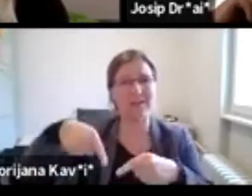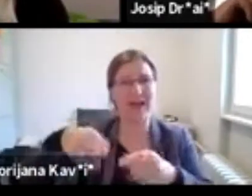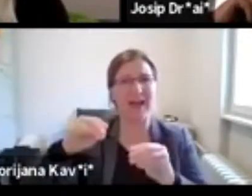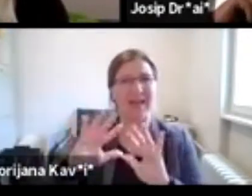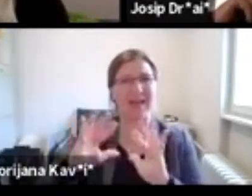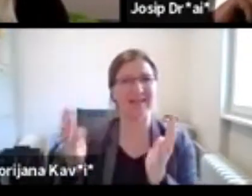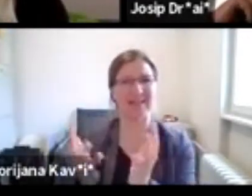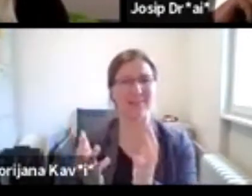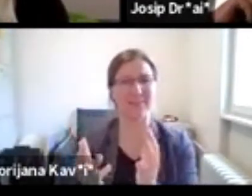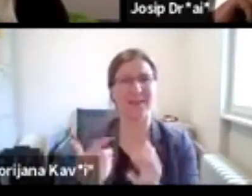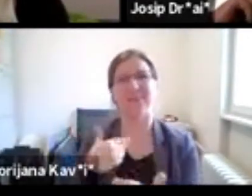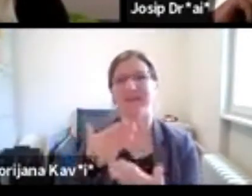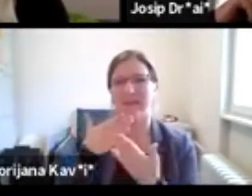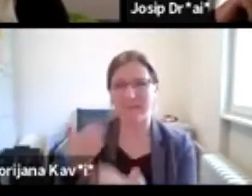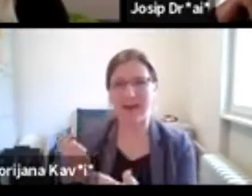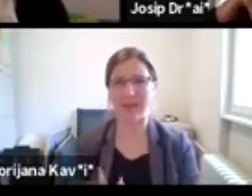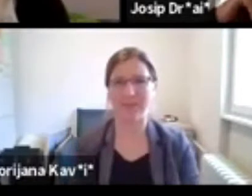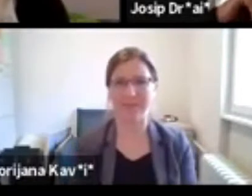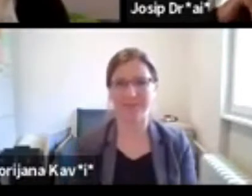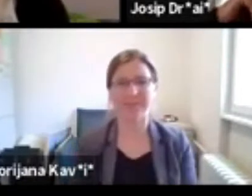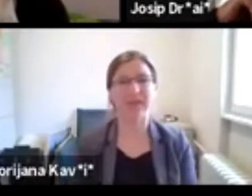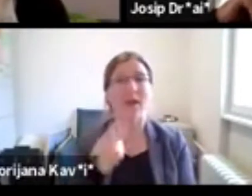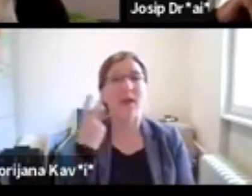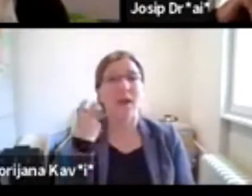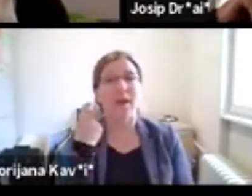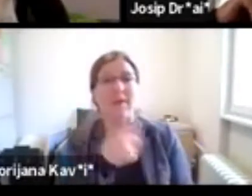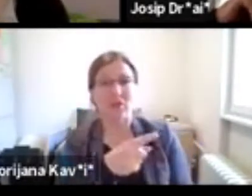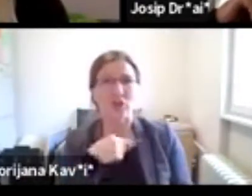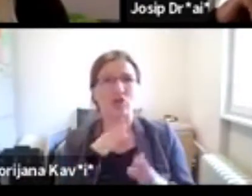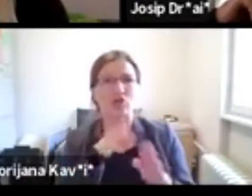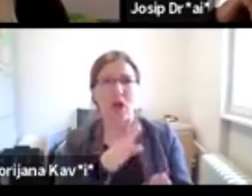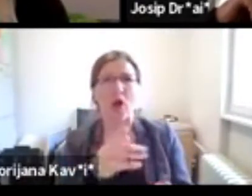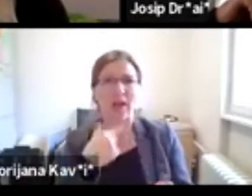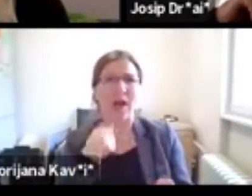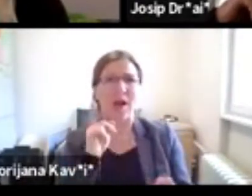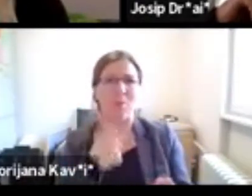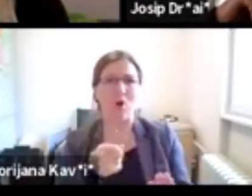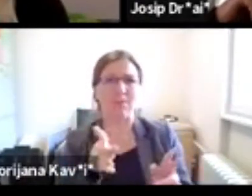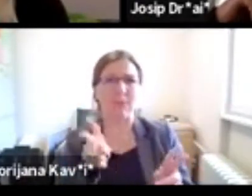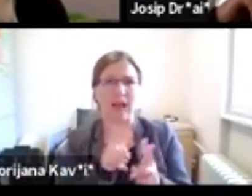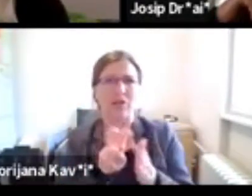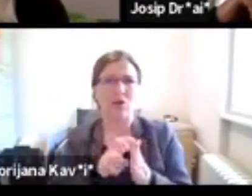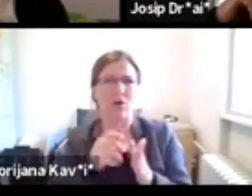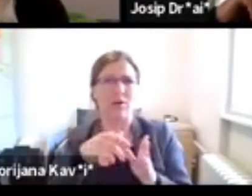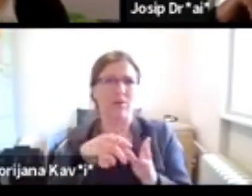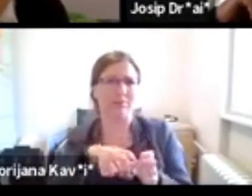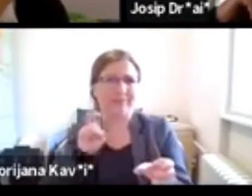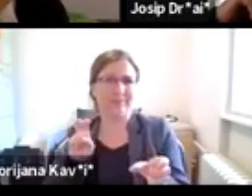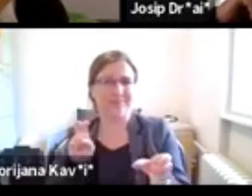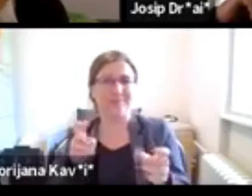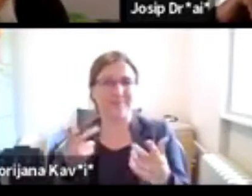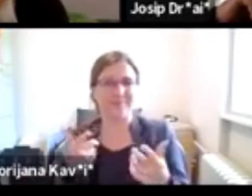sa svojima si i dalje. E, Višnja, žao mi je što ću vas ja u neko vrijeme morati napustiti, ali evo, to je neko moje